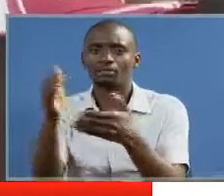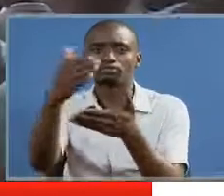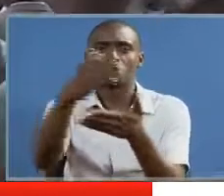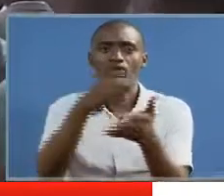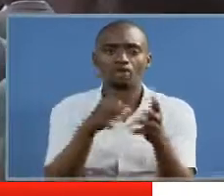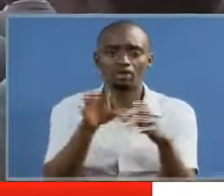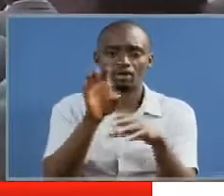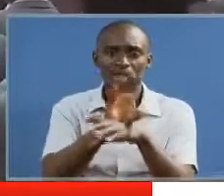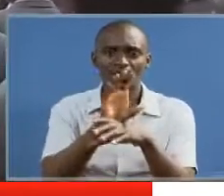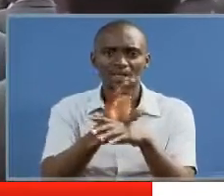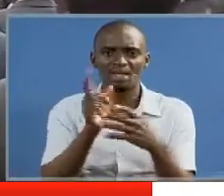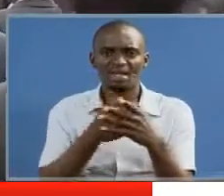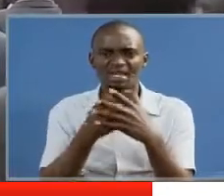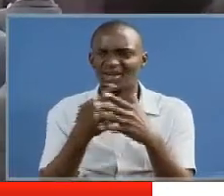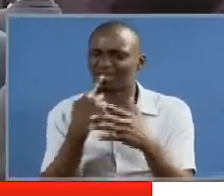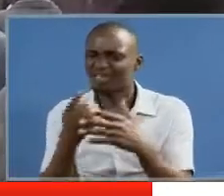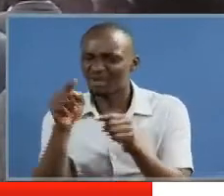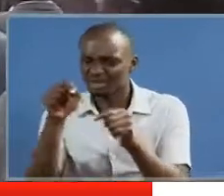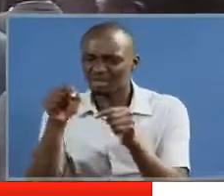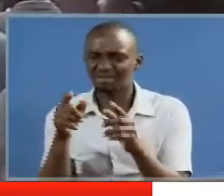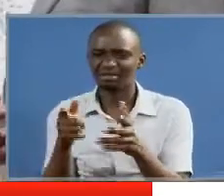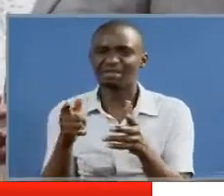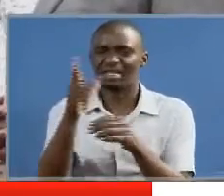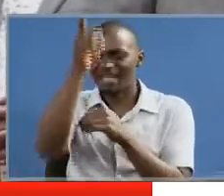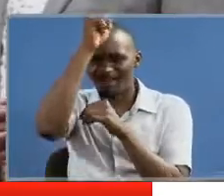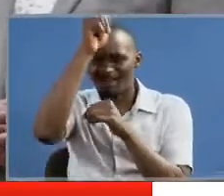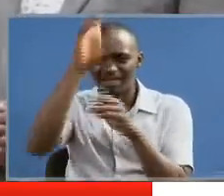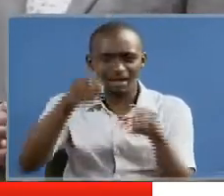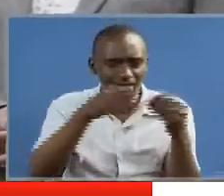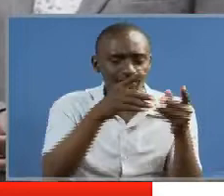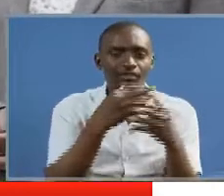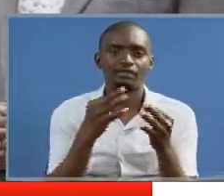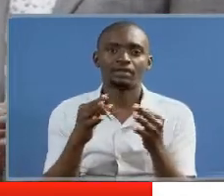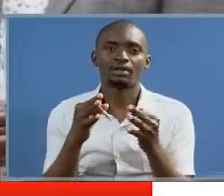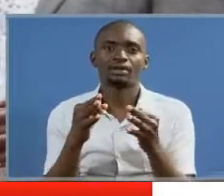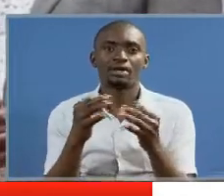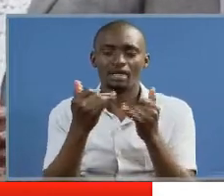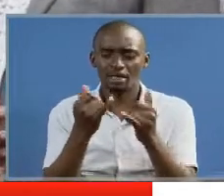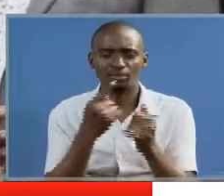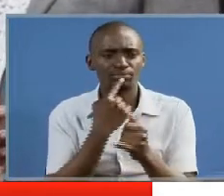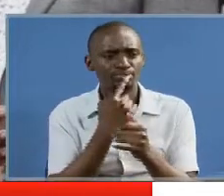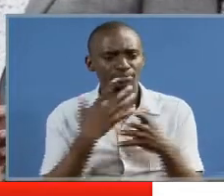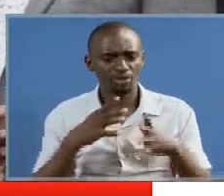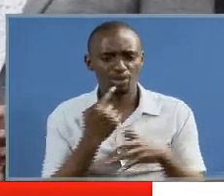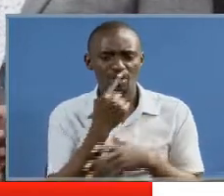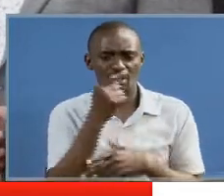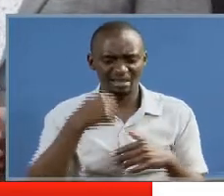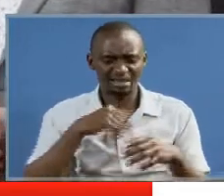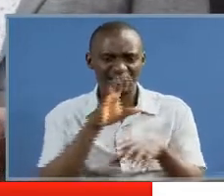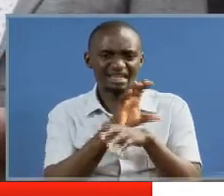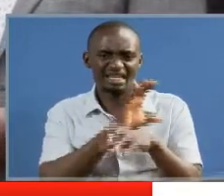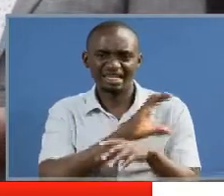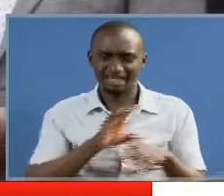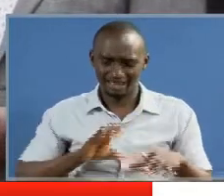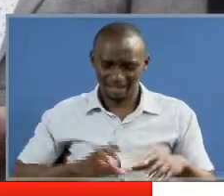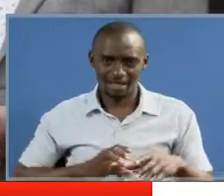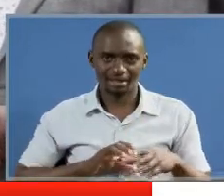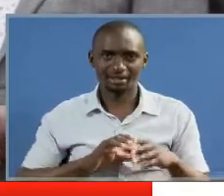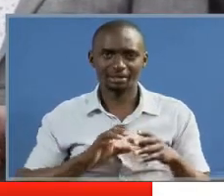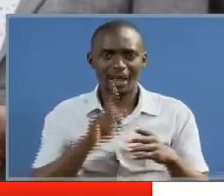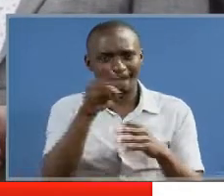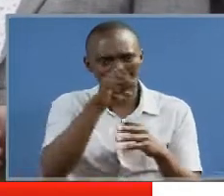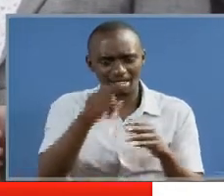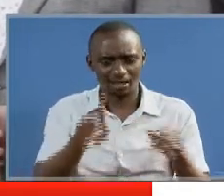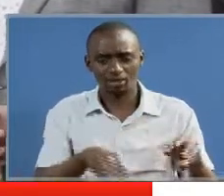wakati pesa hizo zilikuwa zinatolewa vijijini mwao. Sisi tunaambiwa na ni Wakristo tunafanya makosa kuja